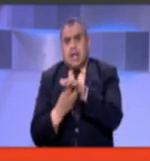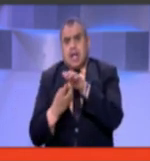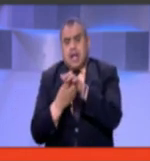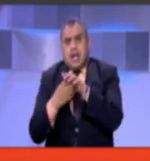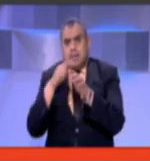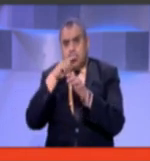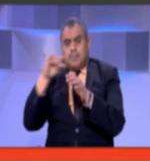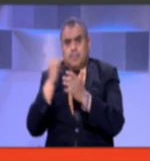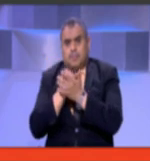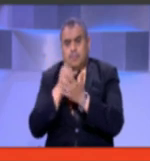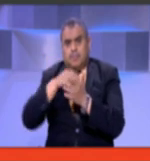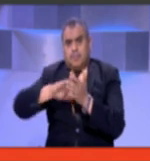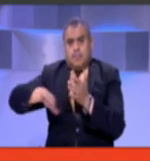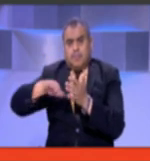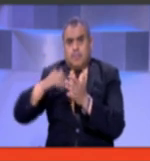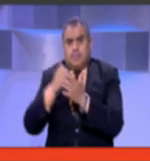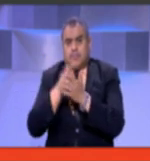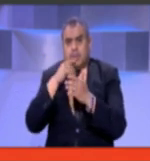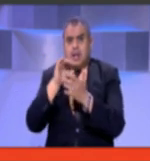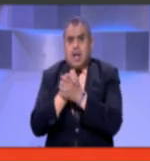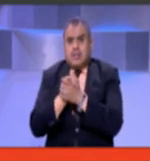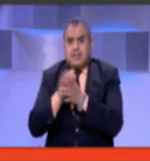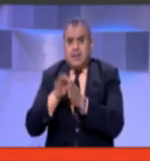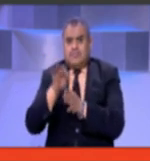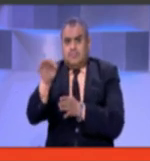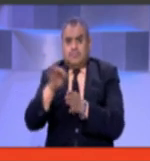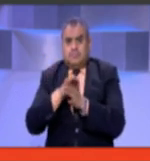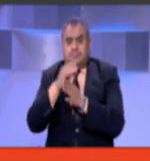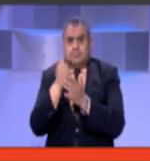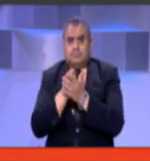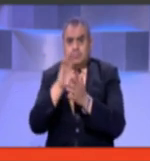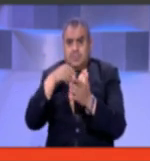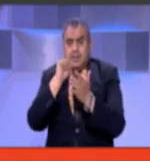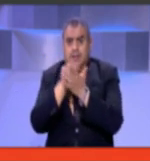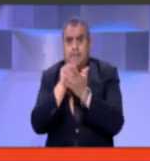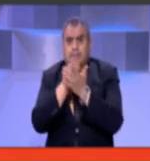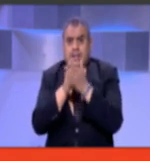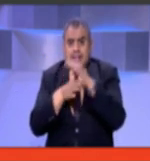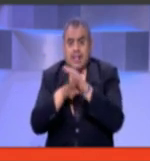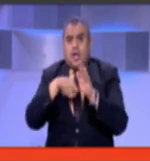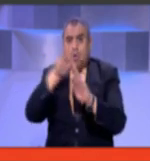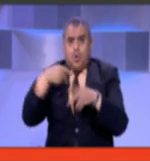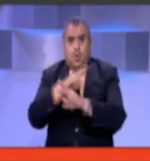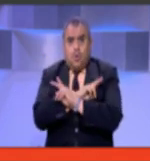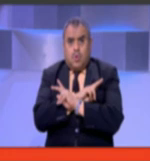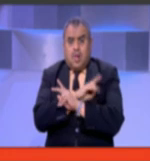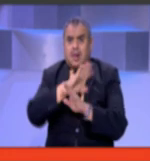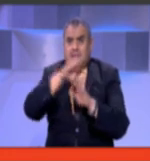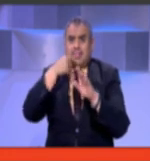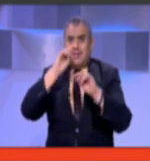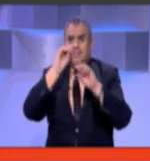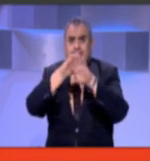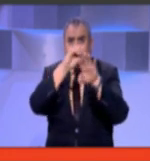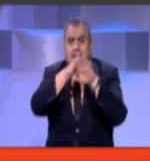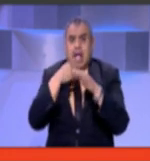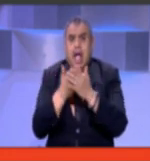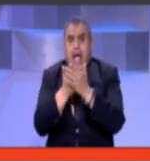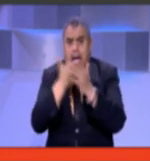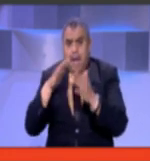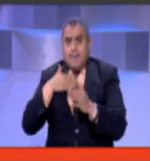اسر زمايلها. كنا عاوزين نقعد في البيت من الاول خالص، من غير قبل ما حد يقول اقعد في البيت.